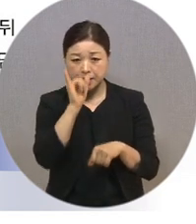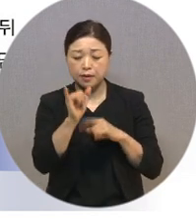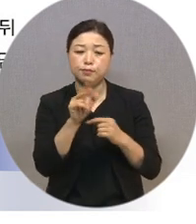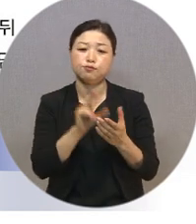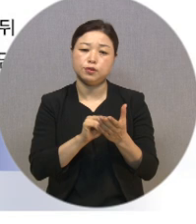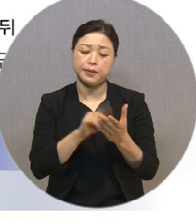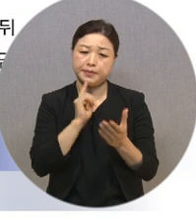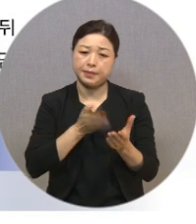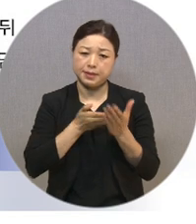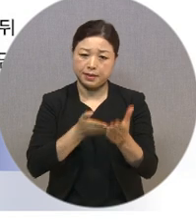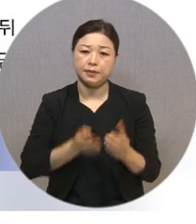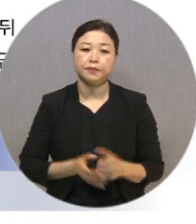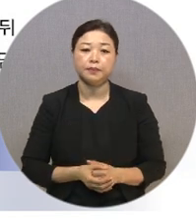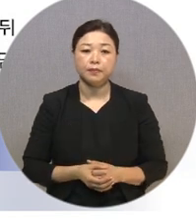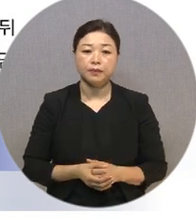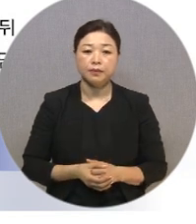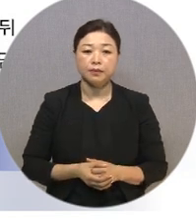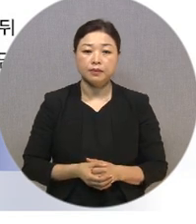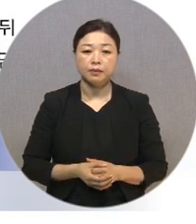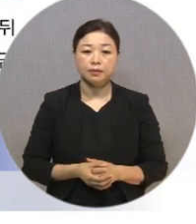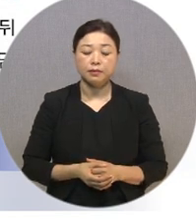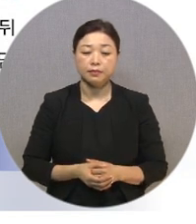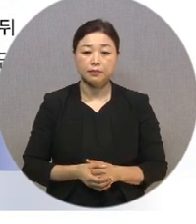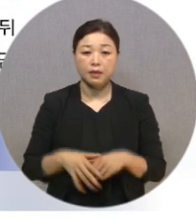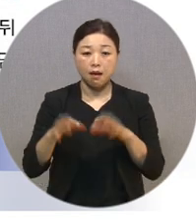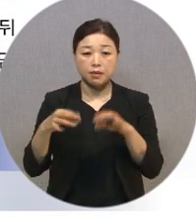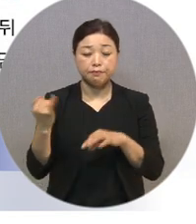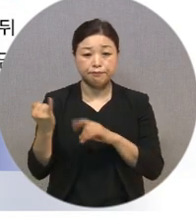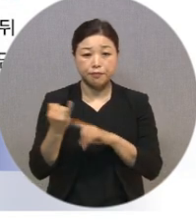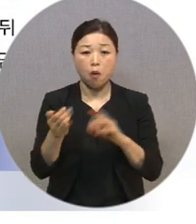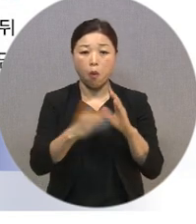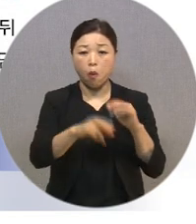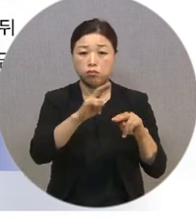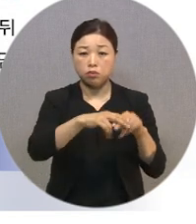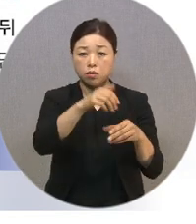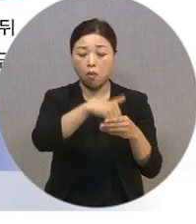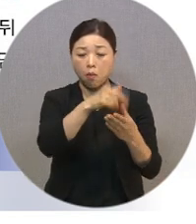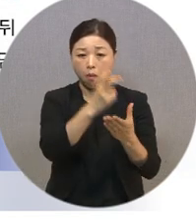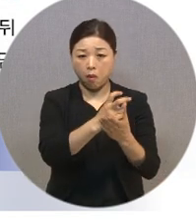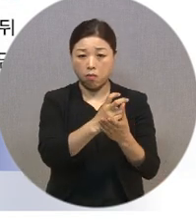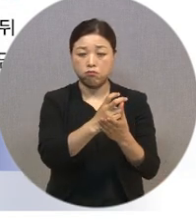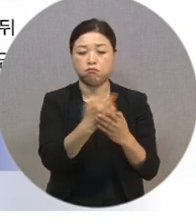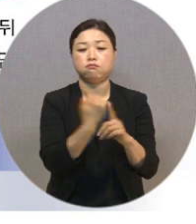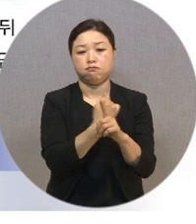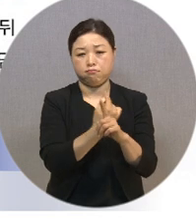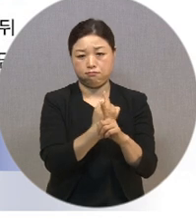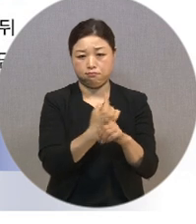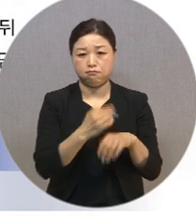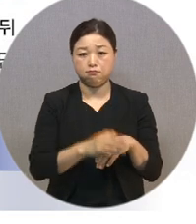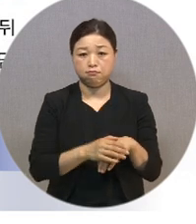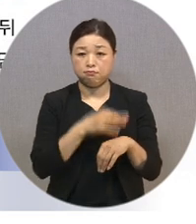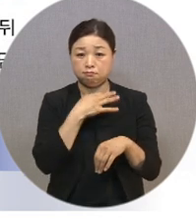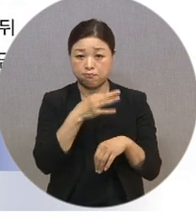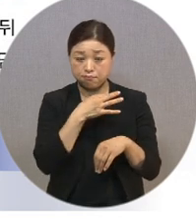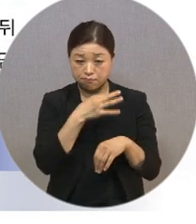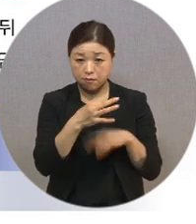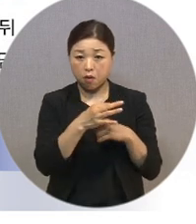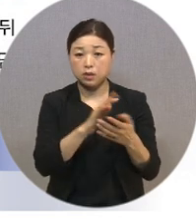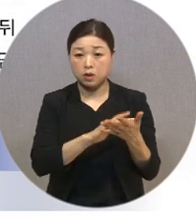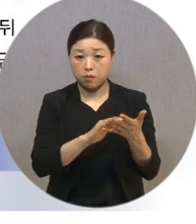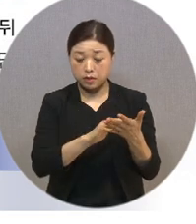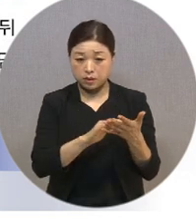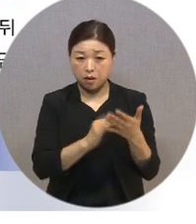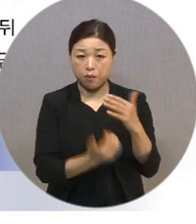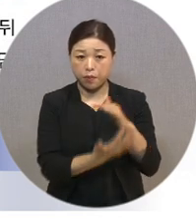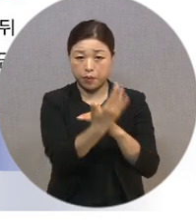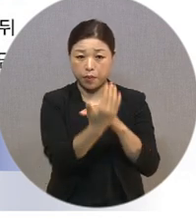문제점을 지적했습니다 이에 김의원은 공직 선거법 개정을 통해 음성 점자 출력의 인쇄물